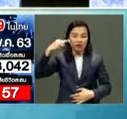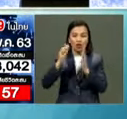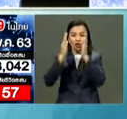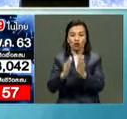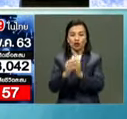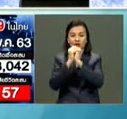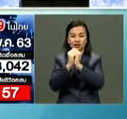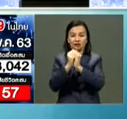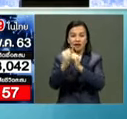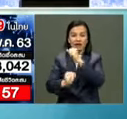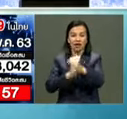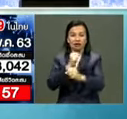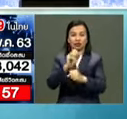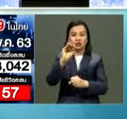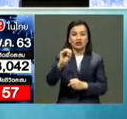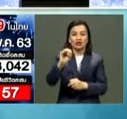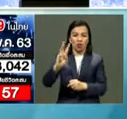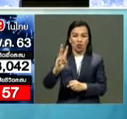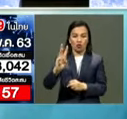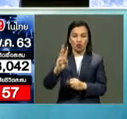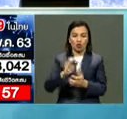รายนะครับที่ป่วยยืนยันเพิ่มเติมนะครับก็เป็นผู้ป่วยหญิงนะครับสัญชาติจีนอายุ46